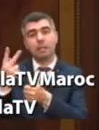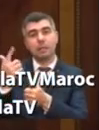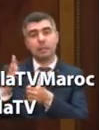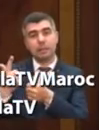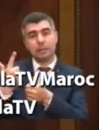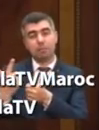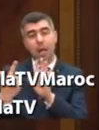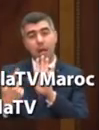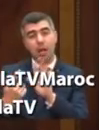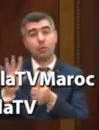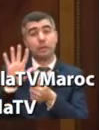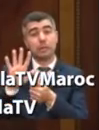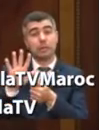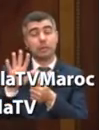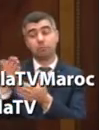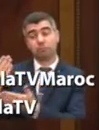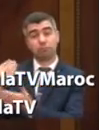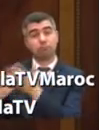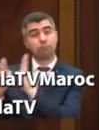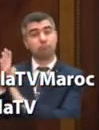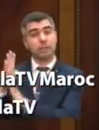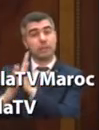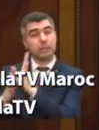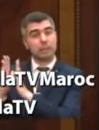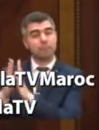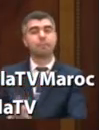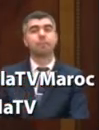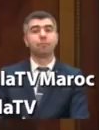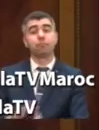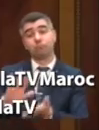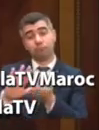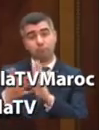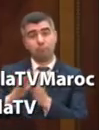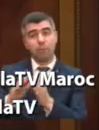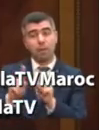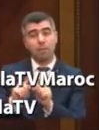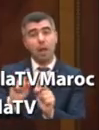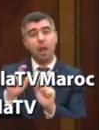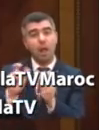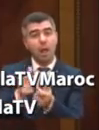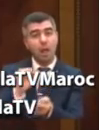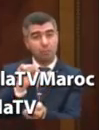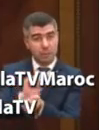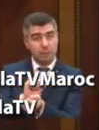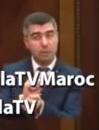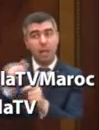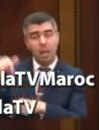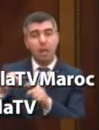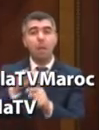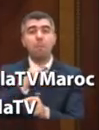والغريب في الأمر أن هؤلاء الأسرى الذين قضى عدد منهم نحبه داخل سجون إسرائيل